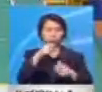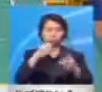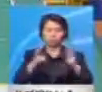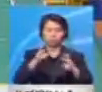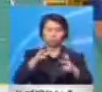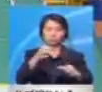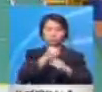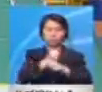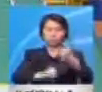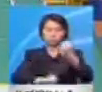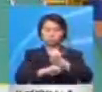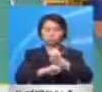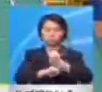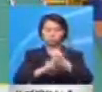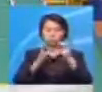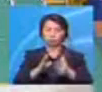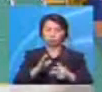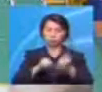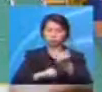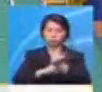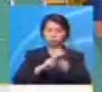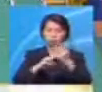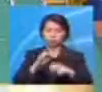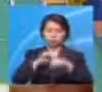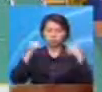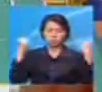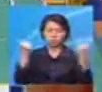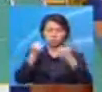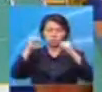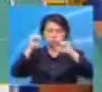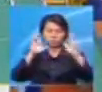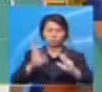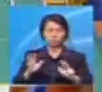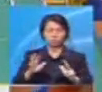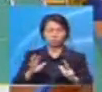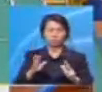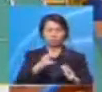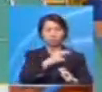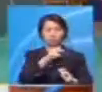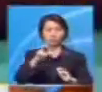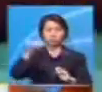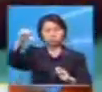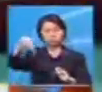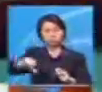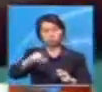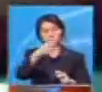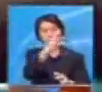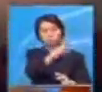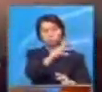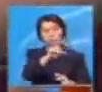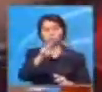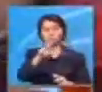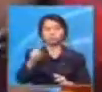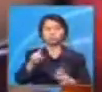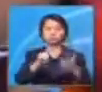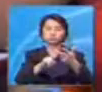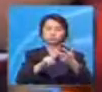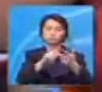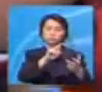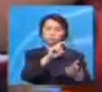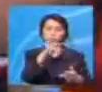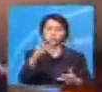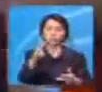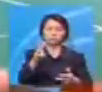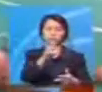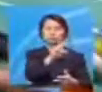walaupun mendapat sokongan padu penonton tuan rumah di stadium melawati Shah Alam bergu negara itu tewas 1621 di set penentuan untuk sekadar